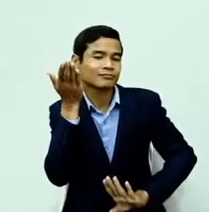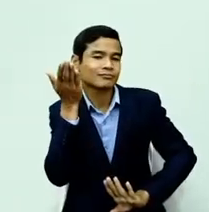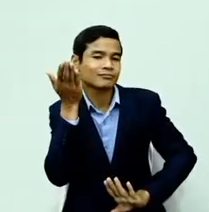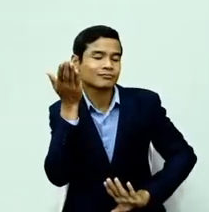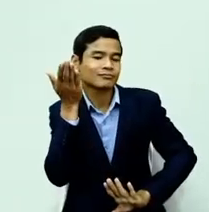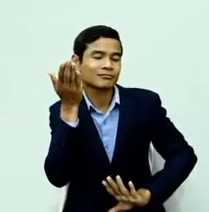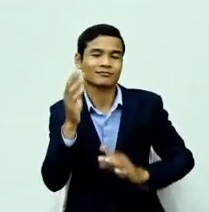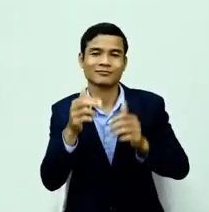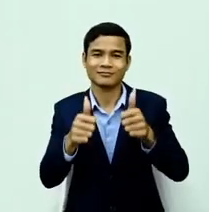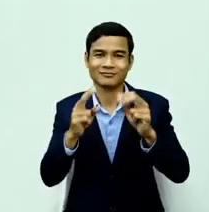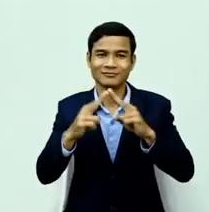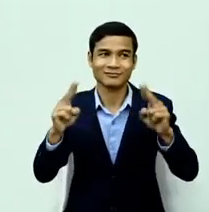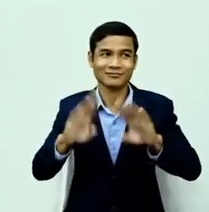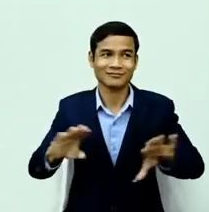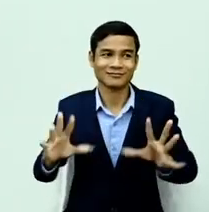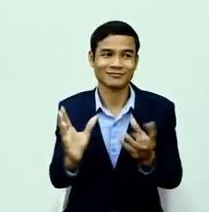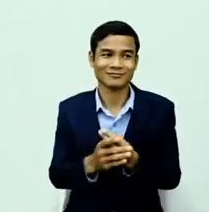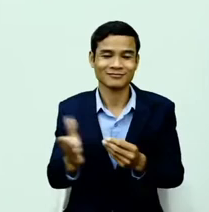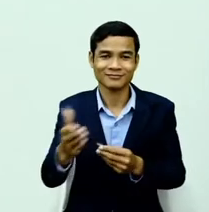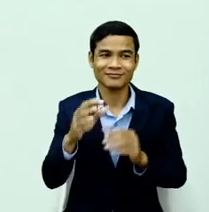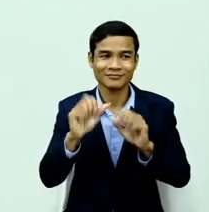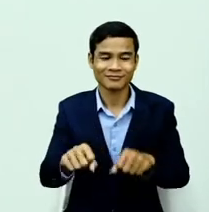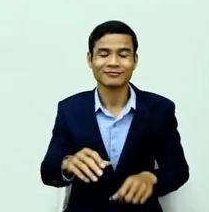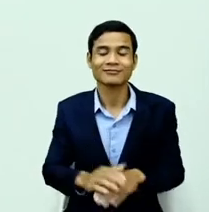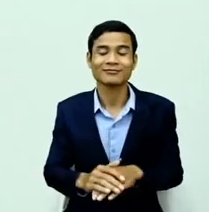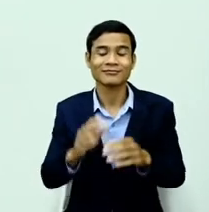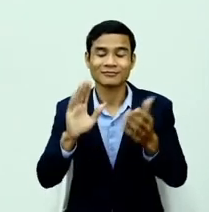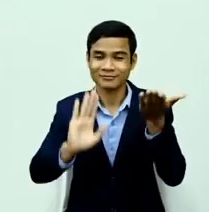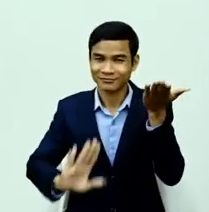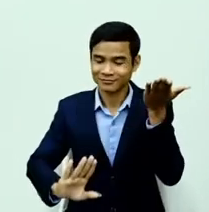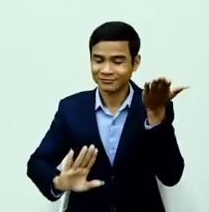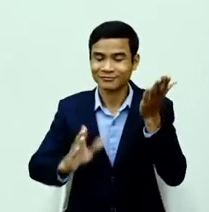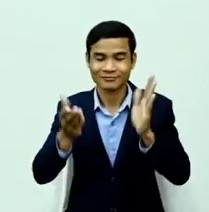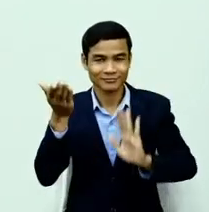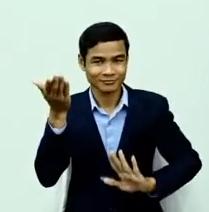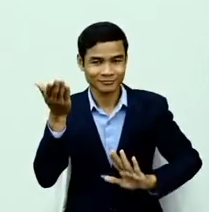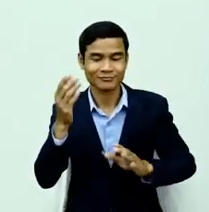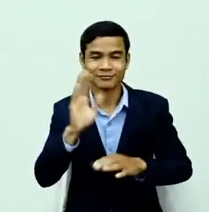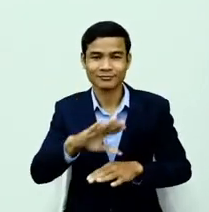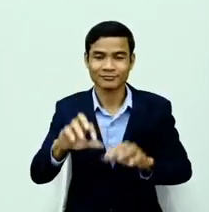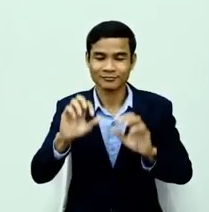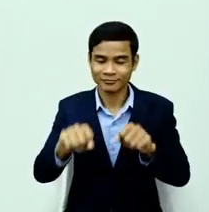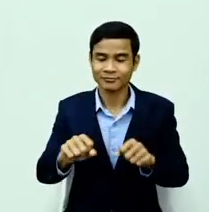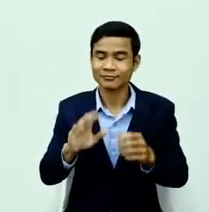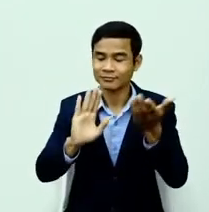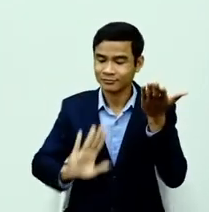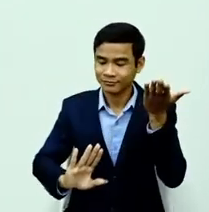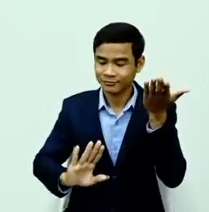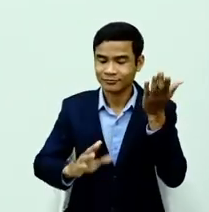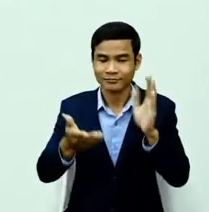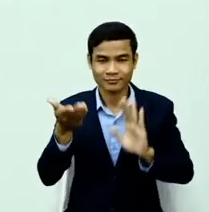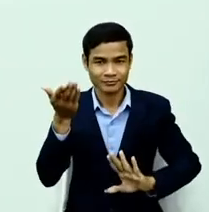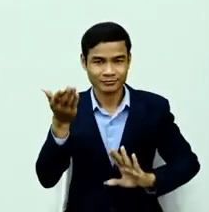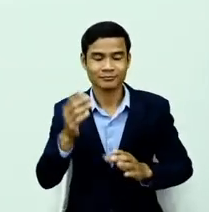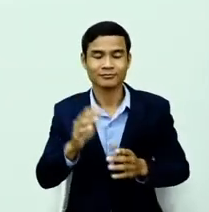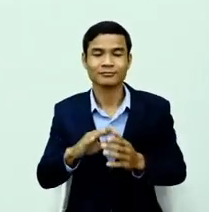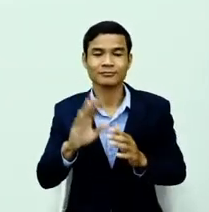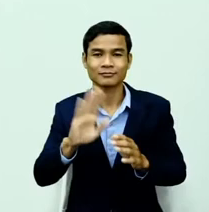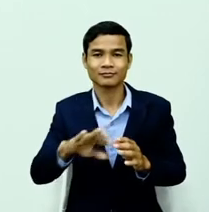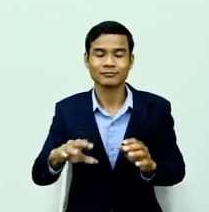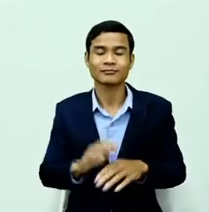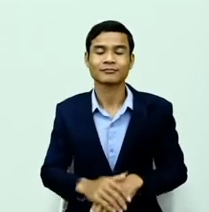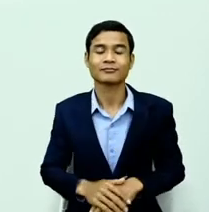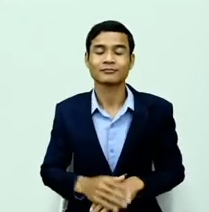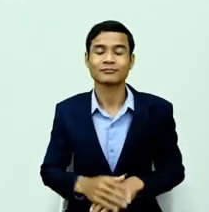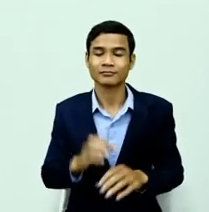chà lọ nè con cứ niên công bông tái rộm ta sắp nè kru mặt đoàn tiết rộm chà